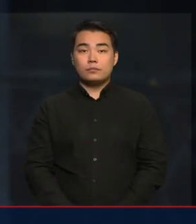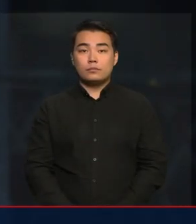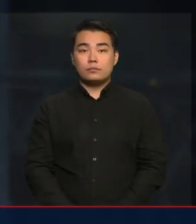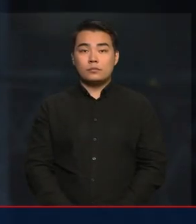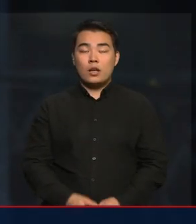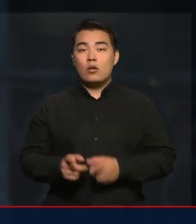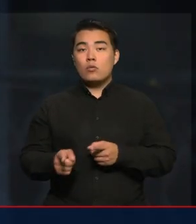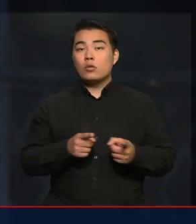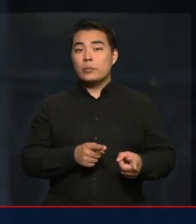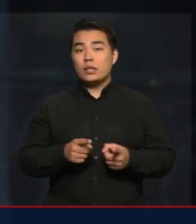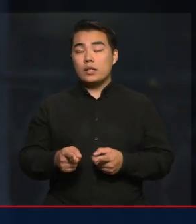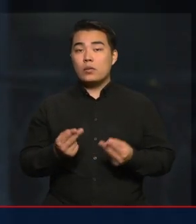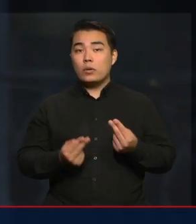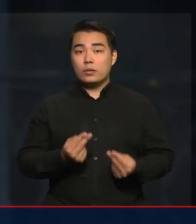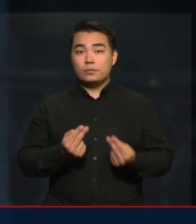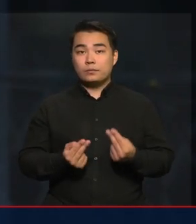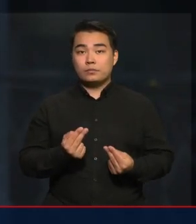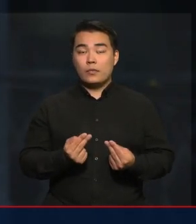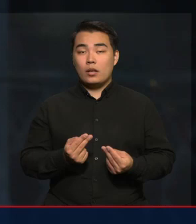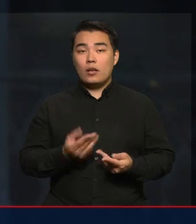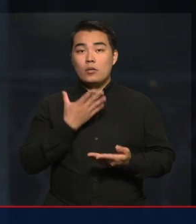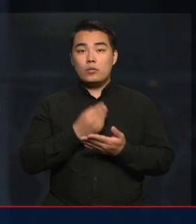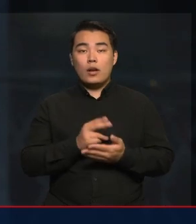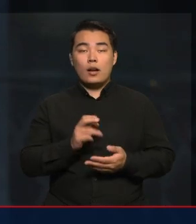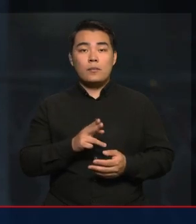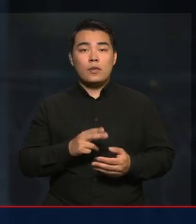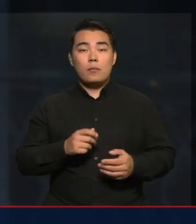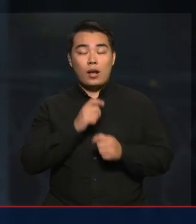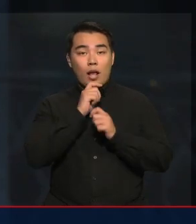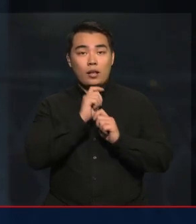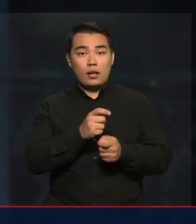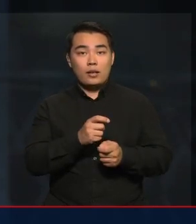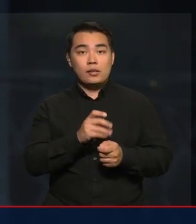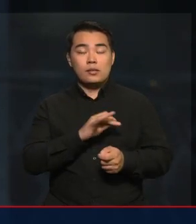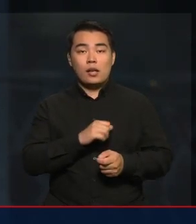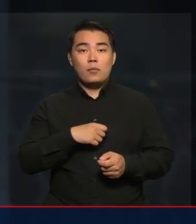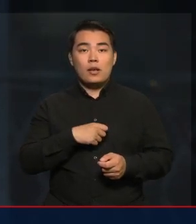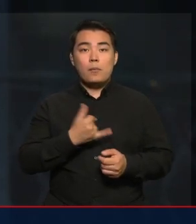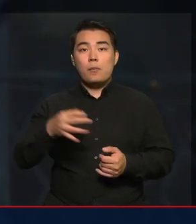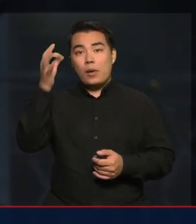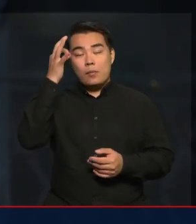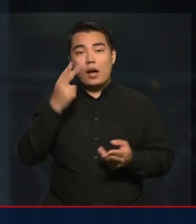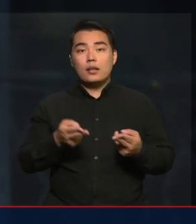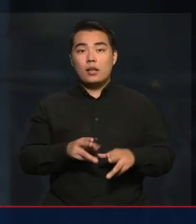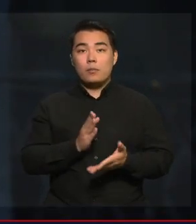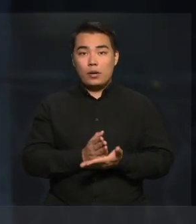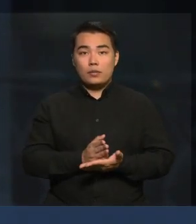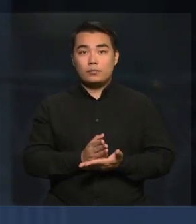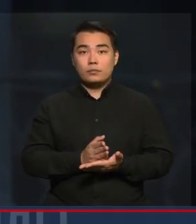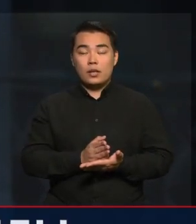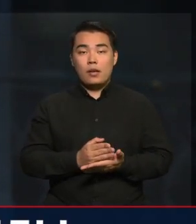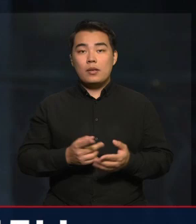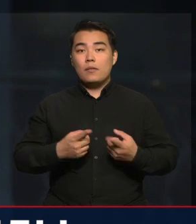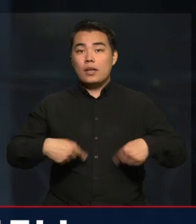Дүниежүзілік көшпенділер ойыны өзінің марапатымен айрықша есте қалып жатыр биыл. Жаңағы